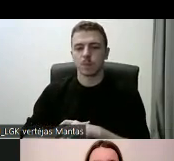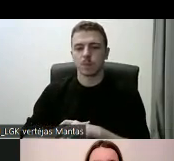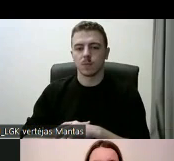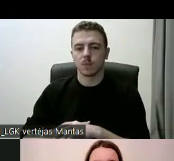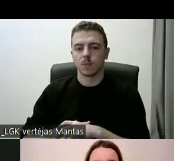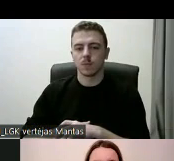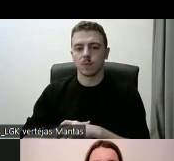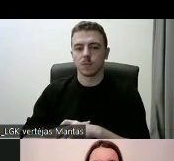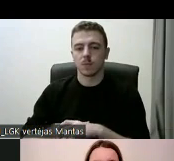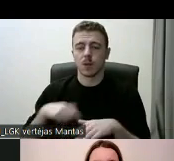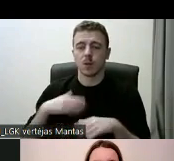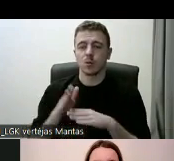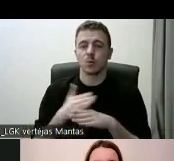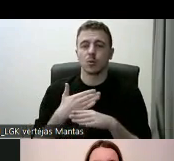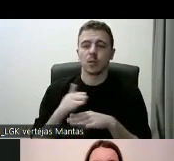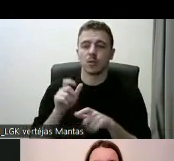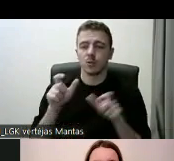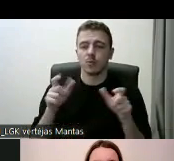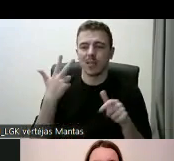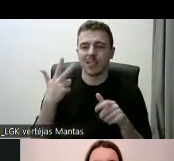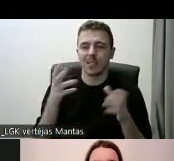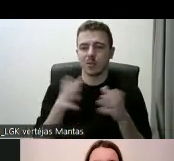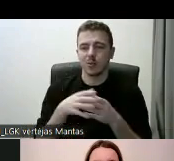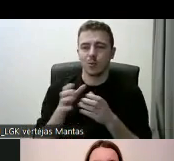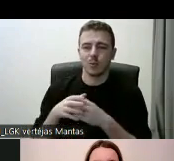suskirčiau žmonės į tris grupės. Gerai.